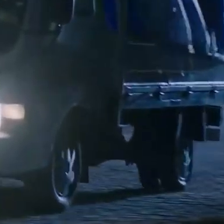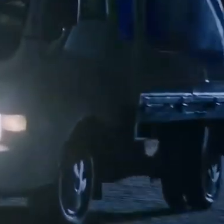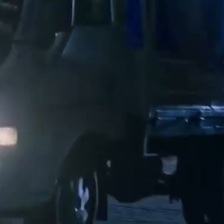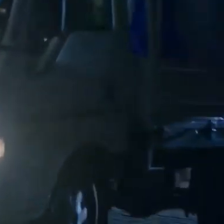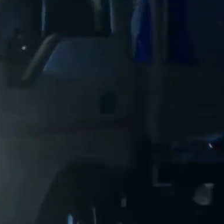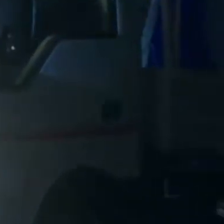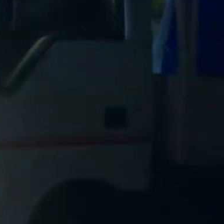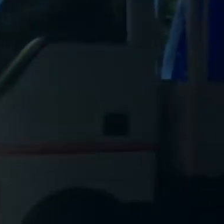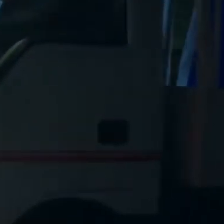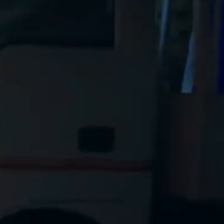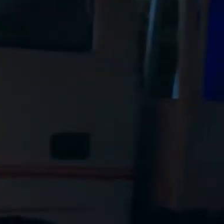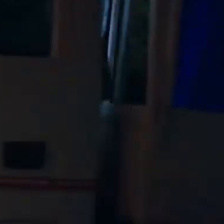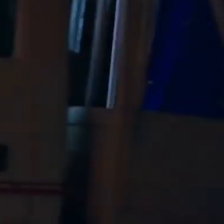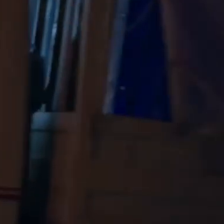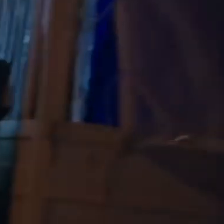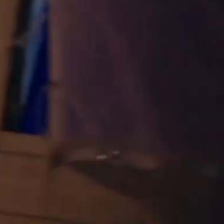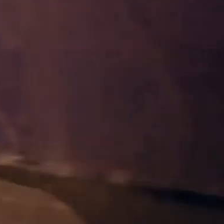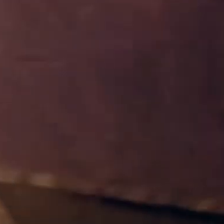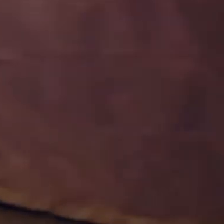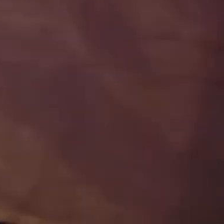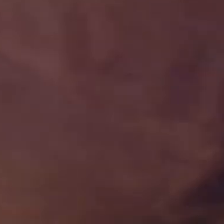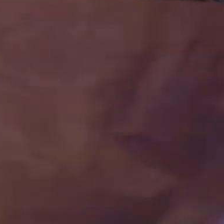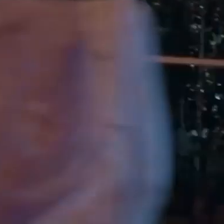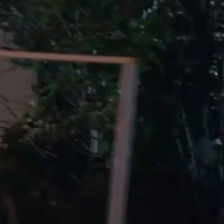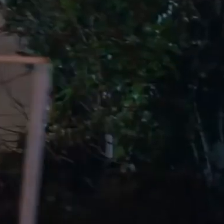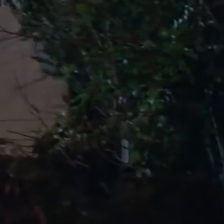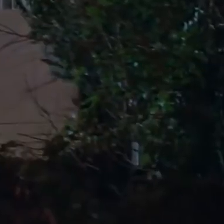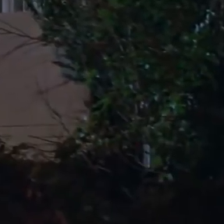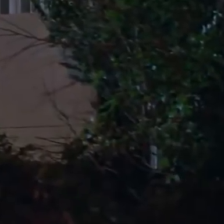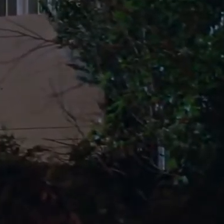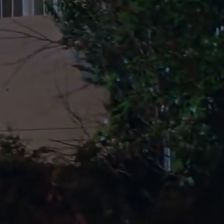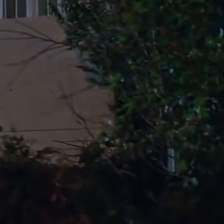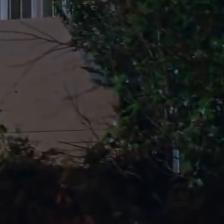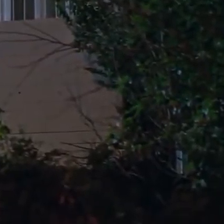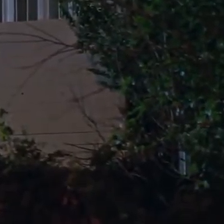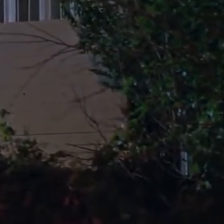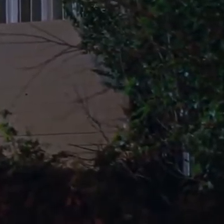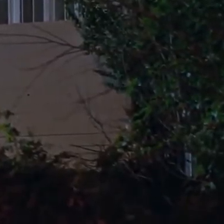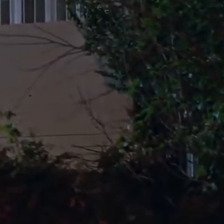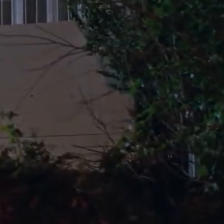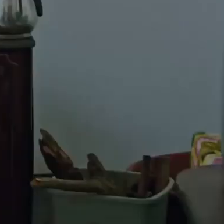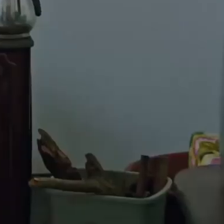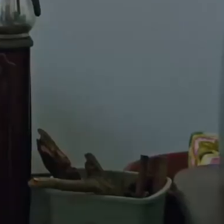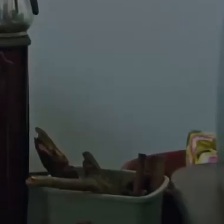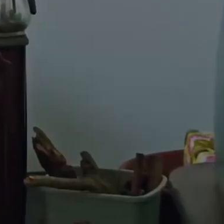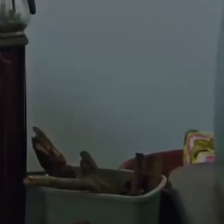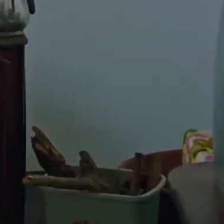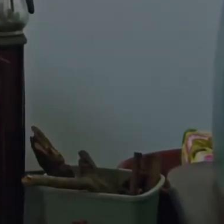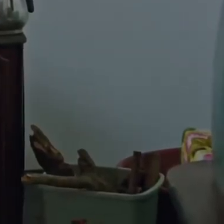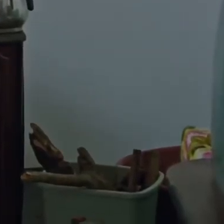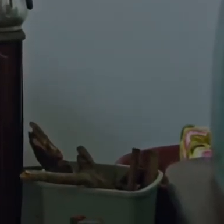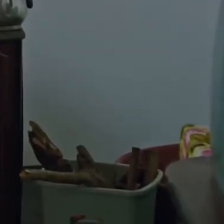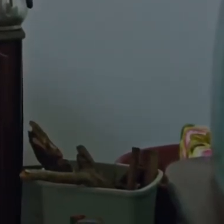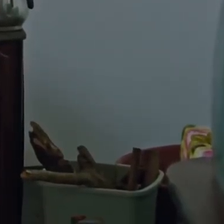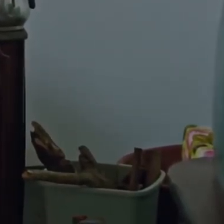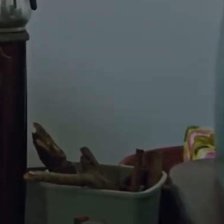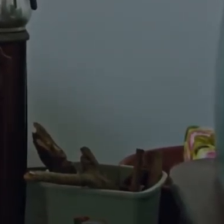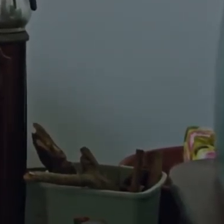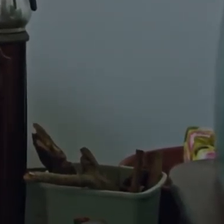İbrahim kamyonette tek katlı beyaz bir evin önünden geçti. Asil evinde sobanın kapağını açtı, kollarını sıvazlıyor.